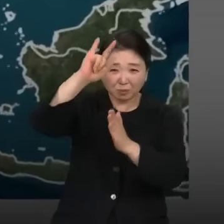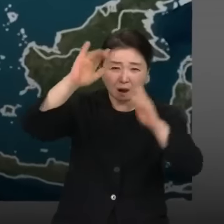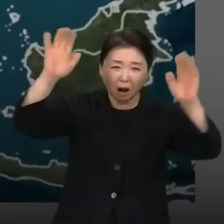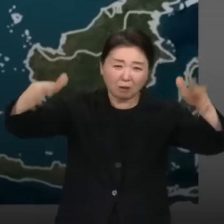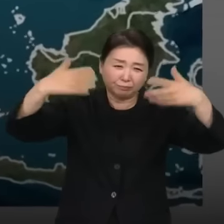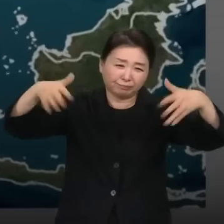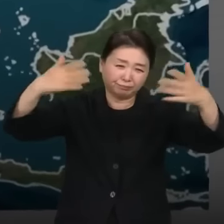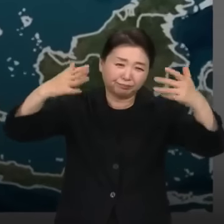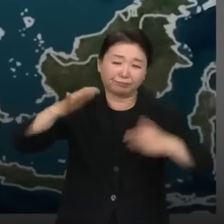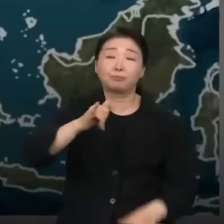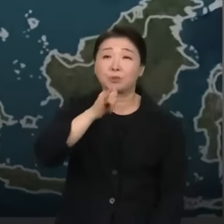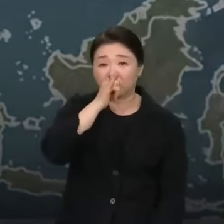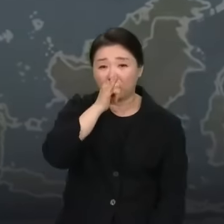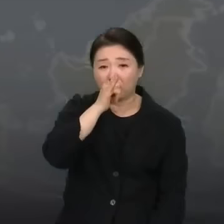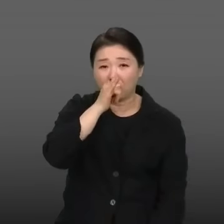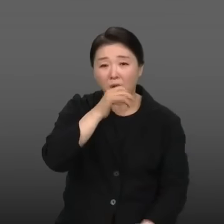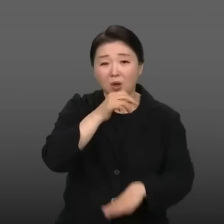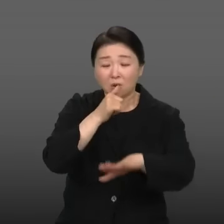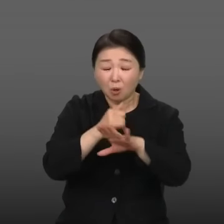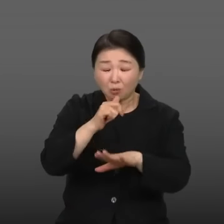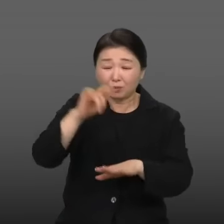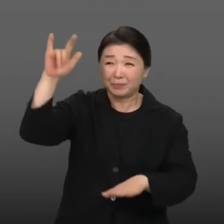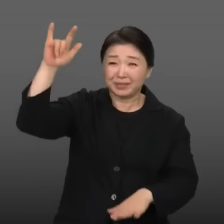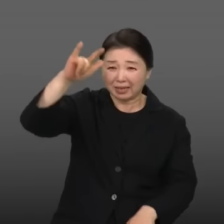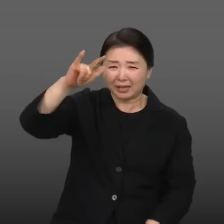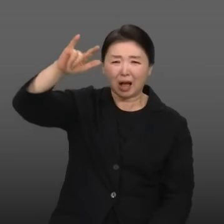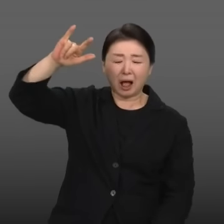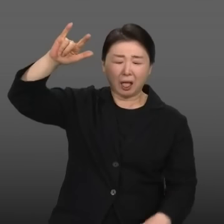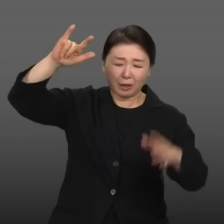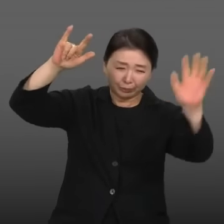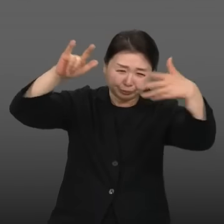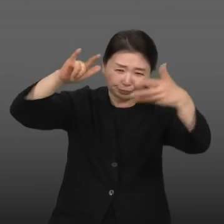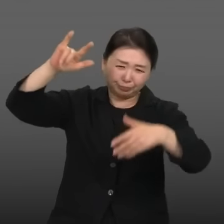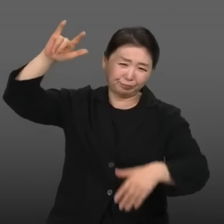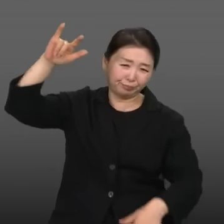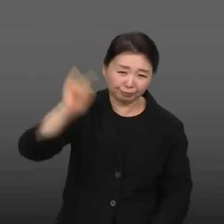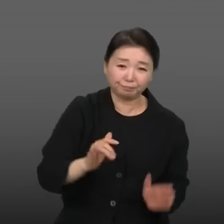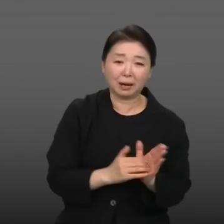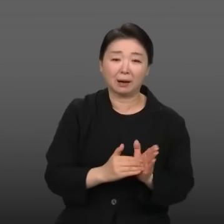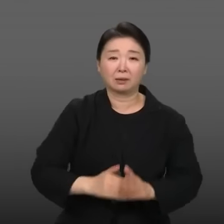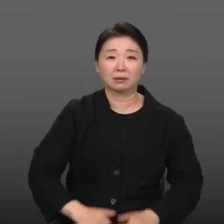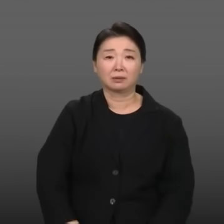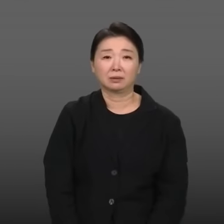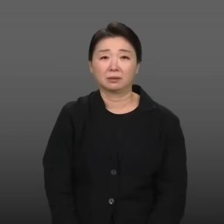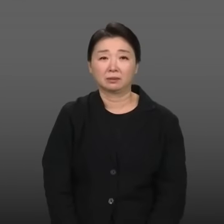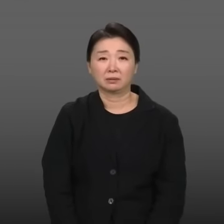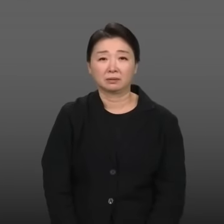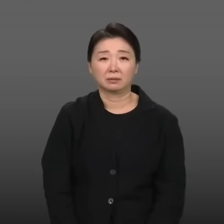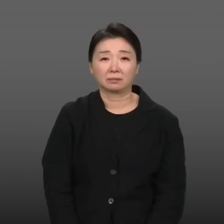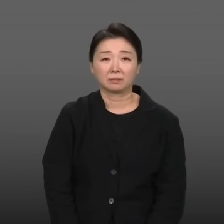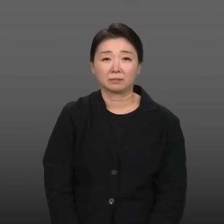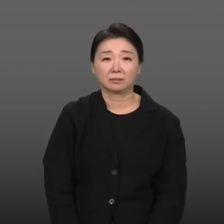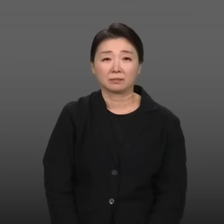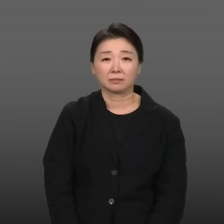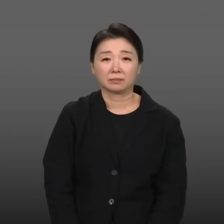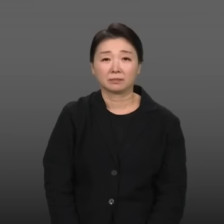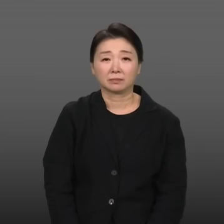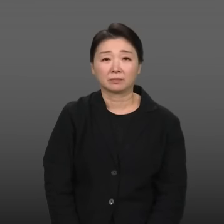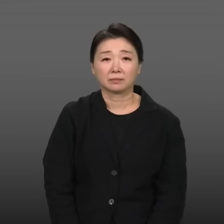속도로 발달한 걸로 확인됐다며 이 때문에 비행기가 난기류를 만났을 가능성이 있다고 전했습니다. JTBC